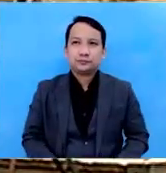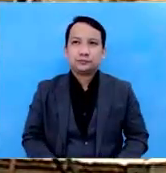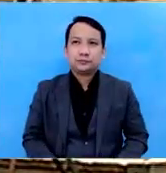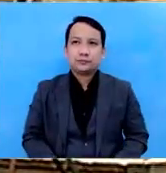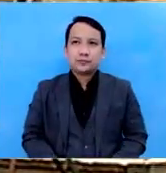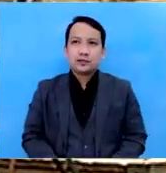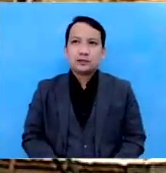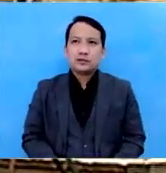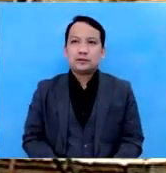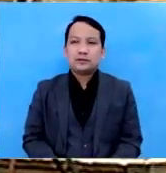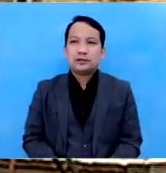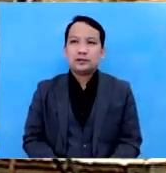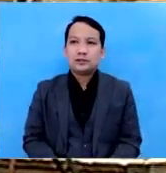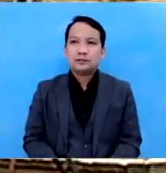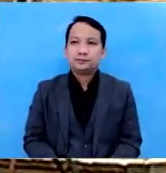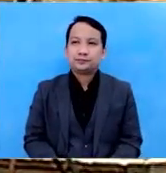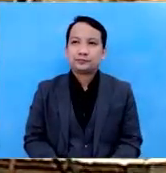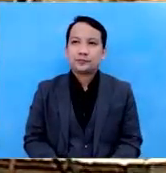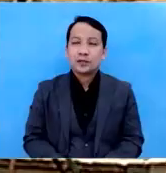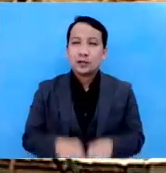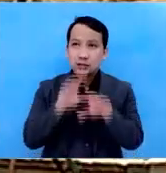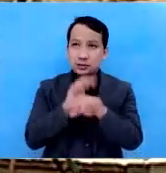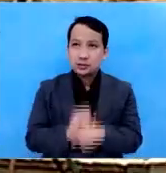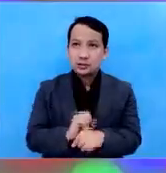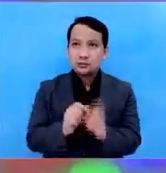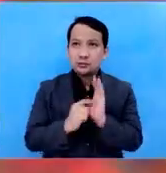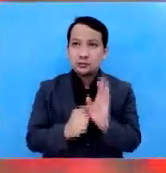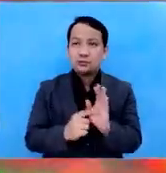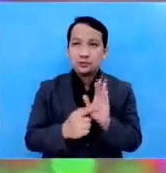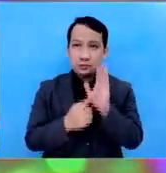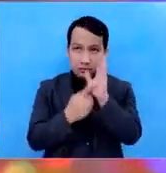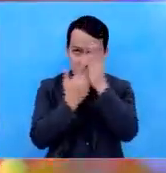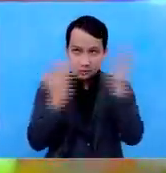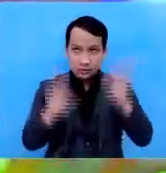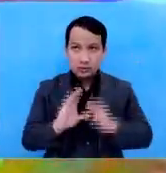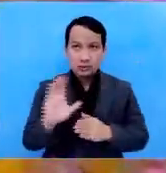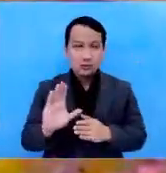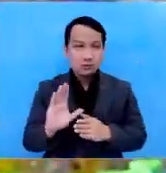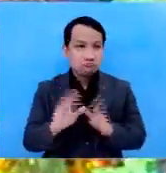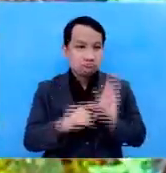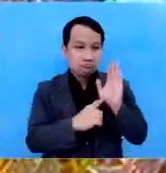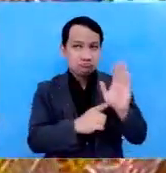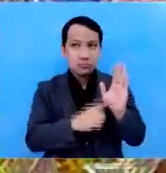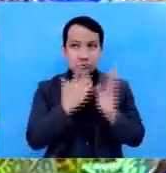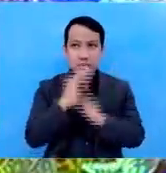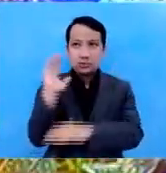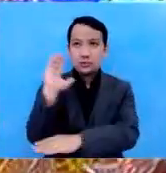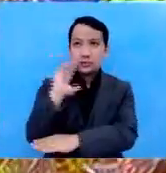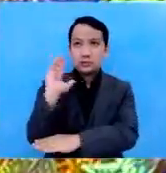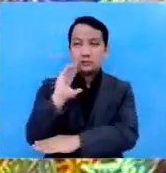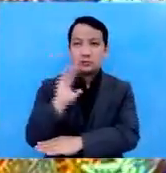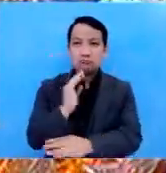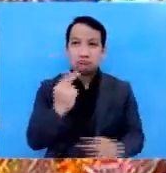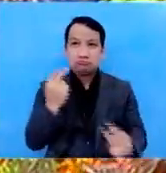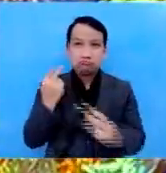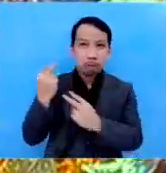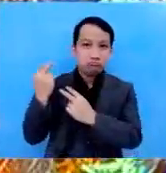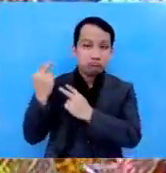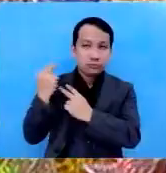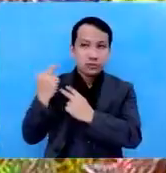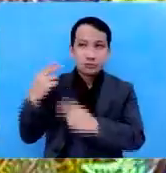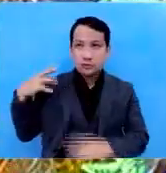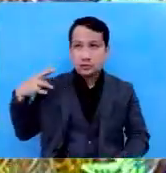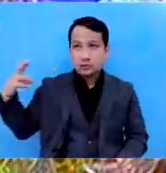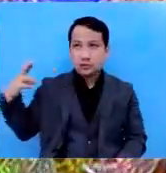Well, Gretchen, nandito yung traditional na mga itsura ng mga Christmas trees. Pero dito sa aking kanan, makikita